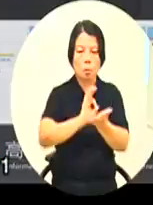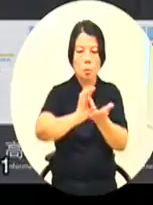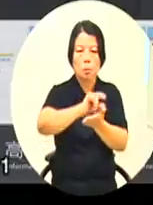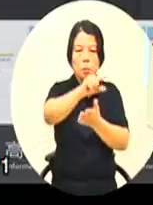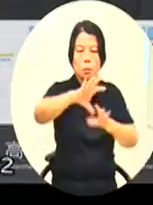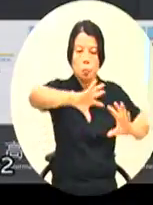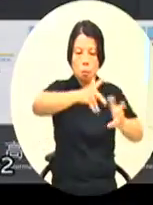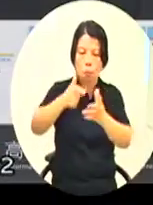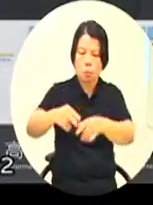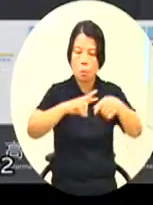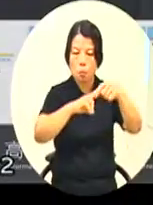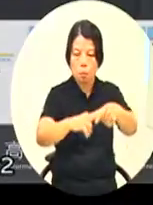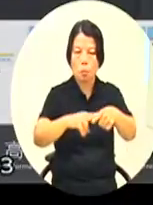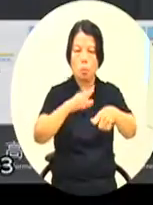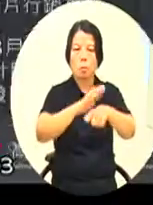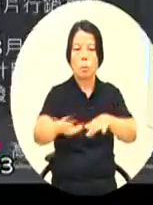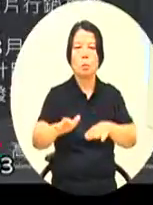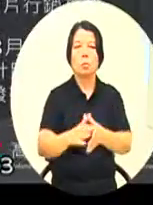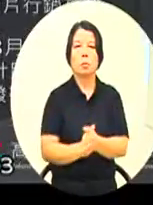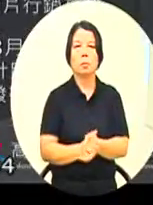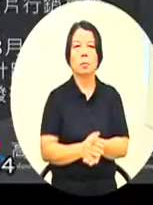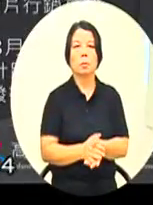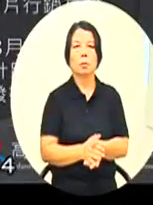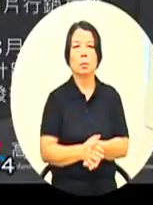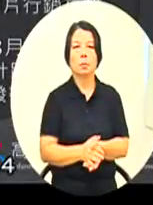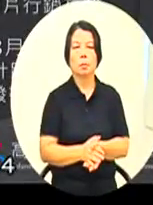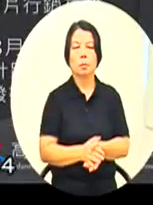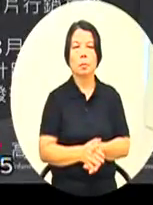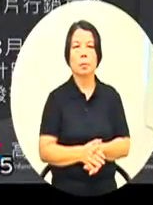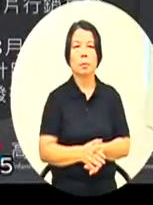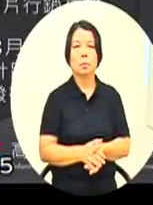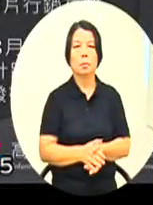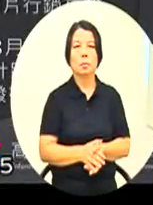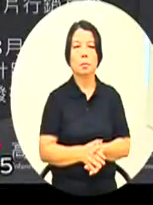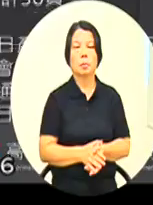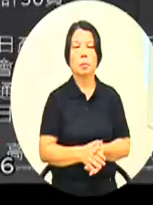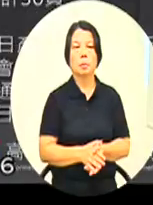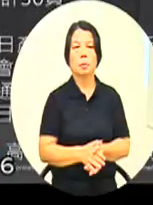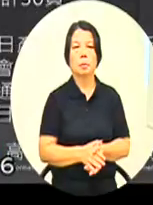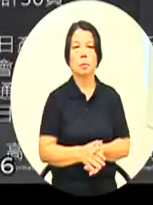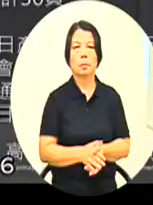际行销。好，接下来，再下一页，